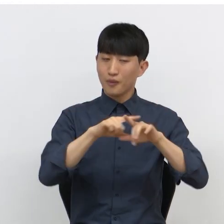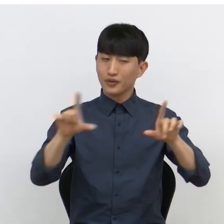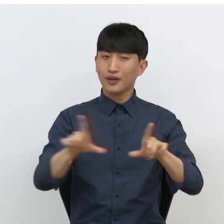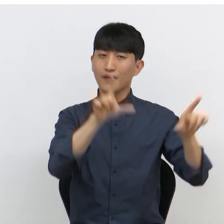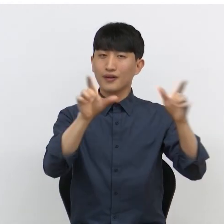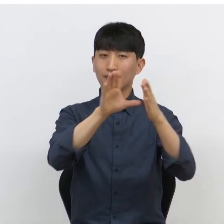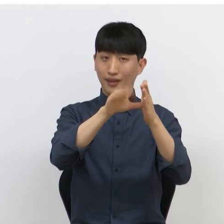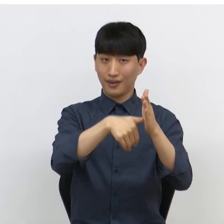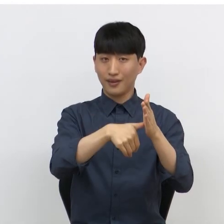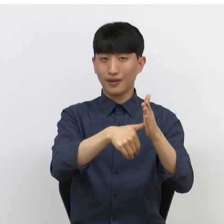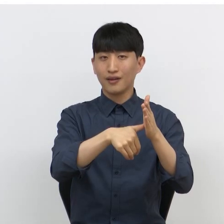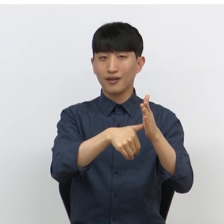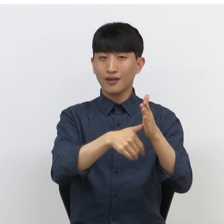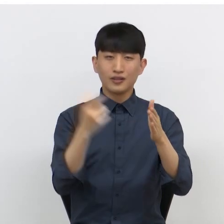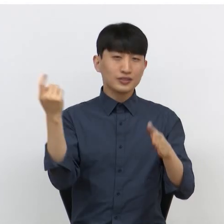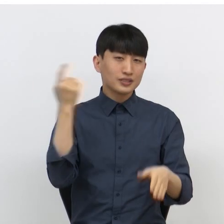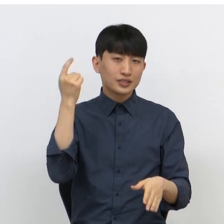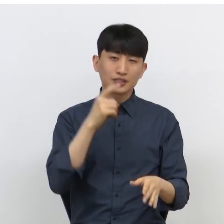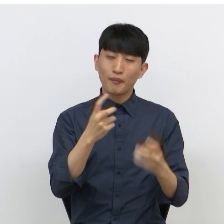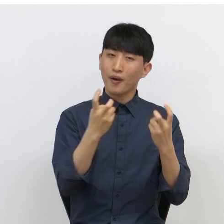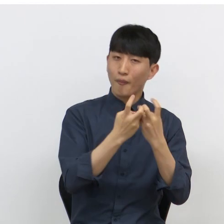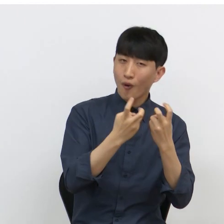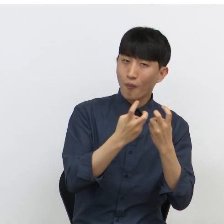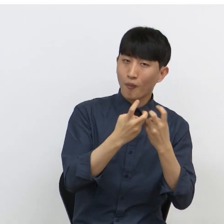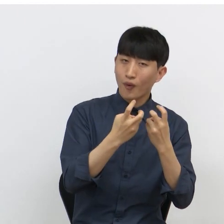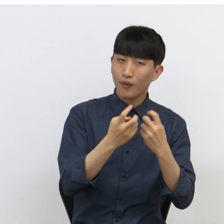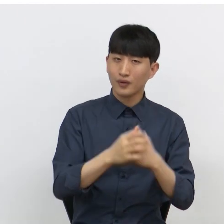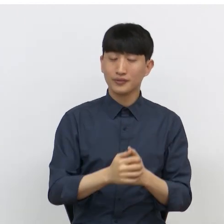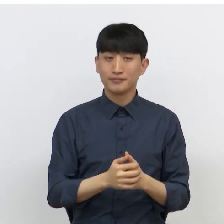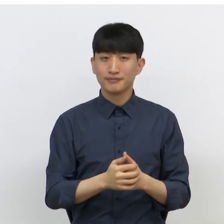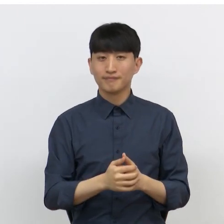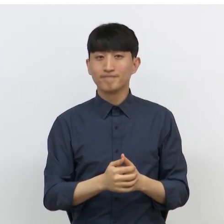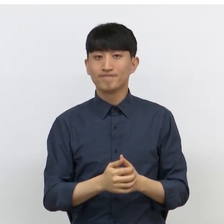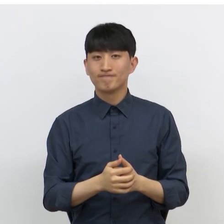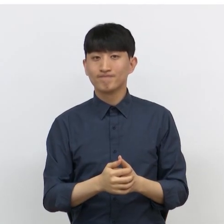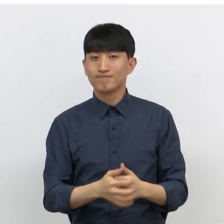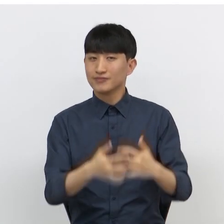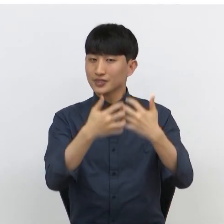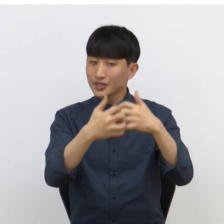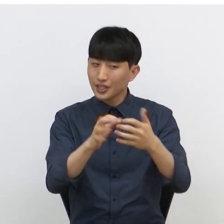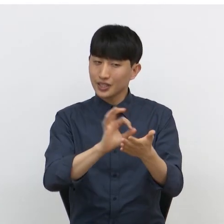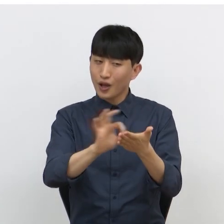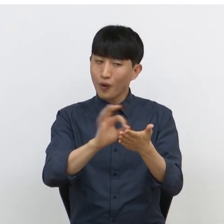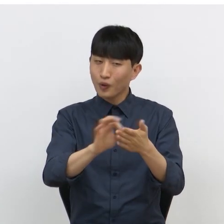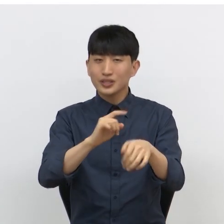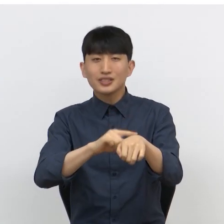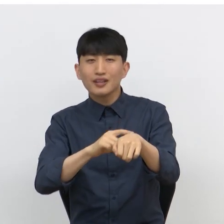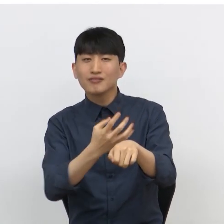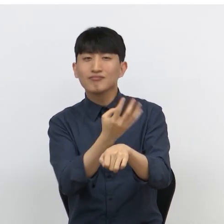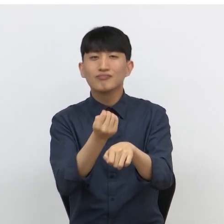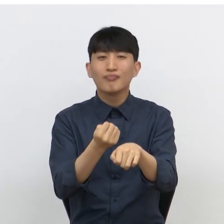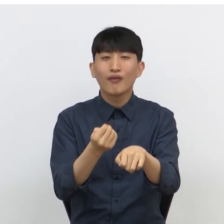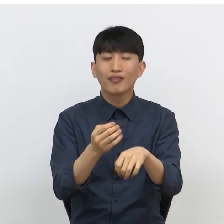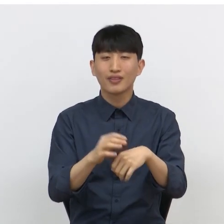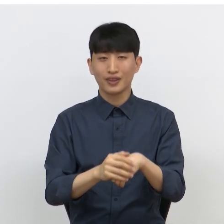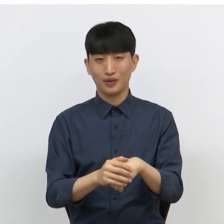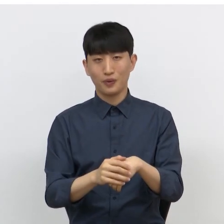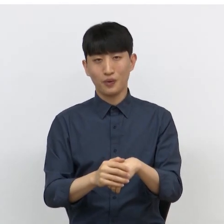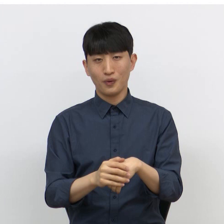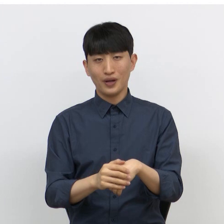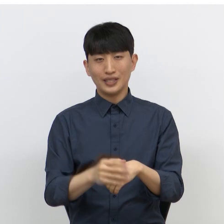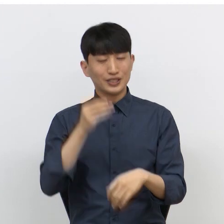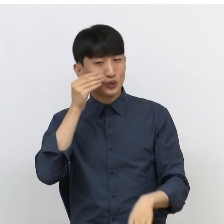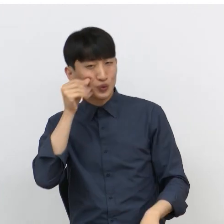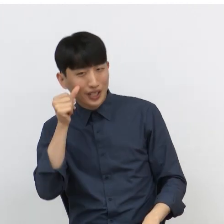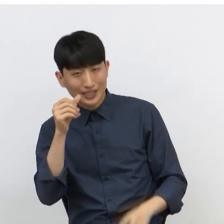환경에서 어떻게 듣느냐, 그 다음에 기계는 몇 시간 정도 사용을 하고, 그 다음에 뭐 친숙한 의사소통